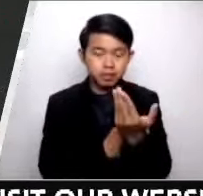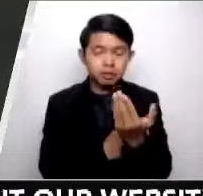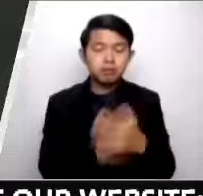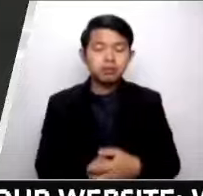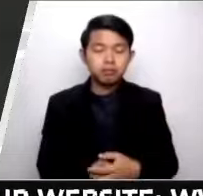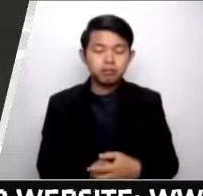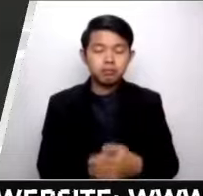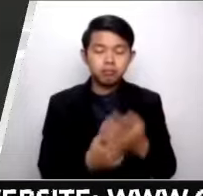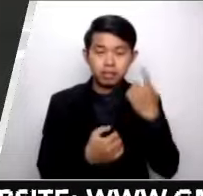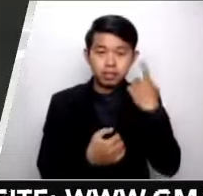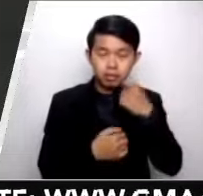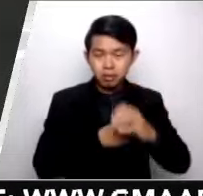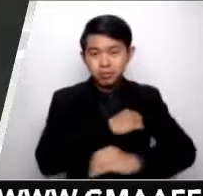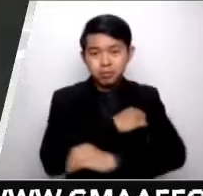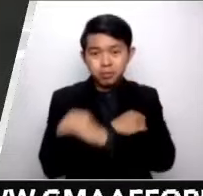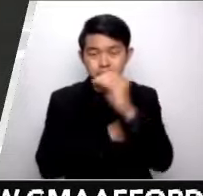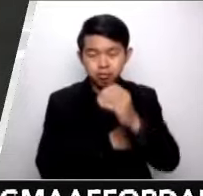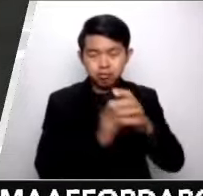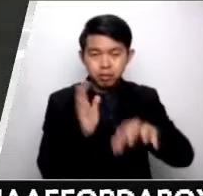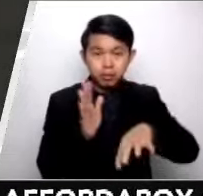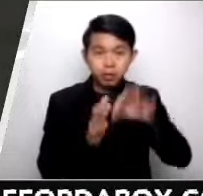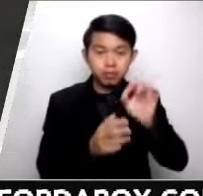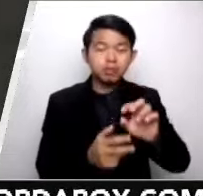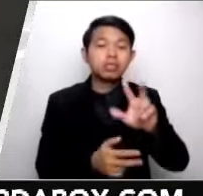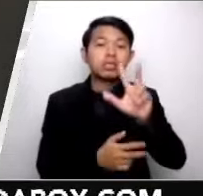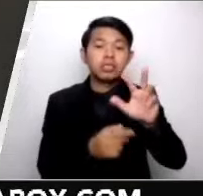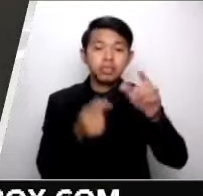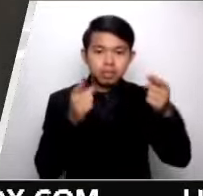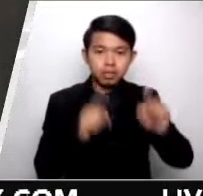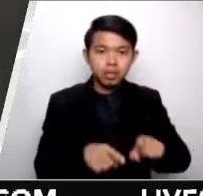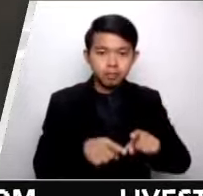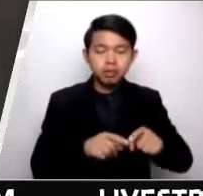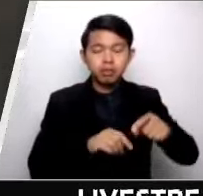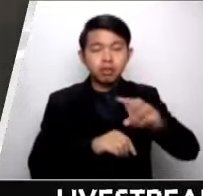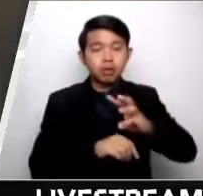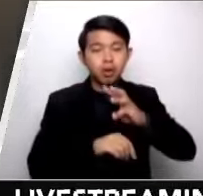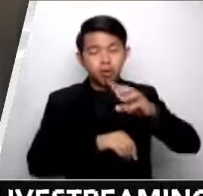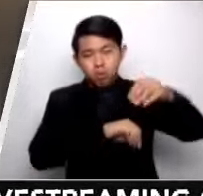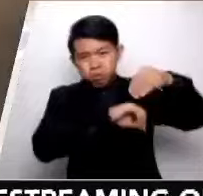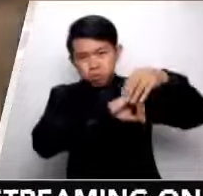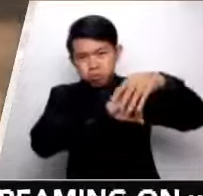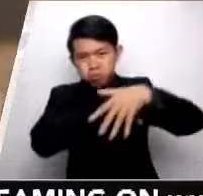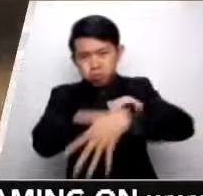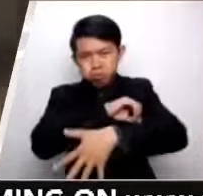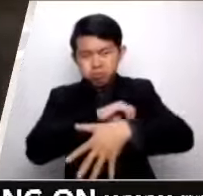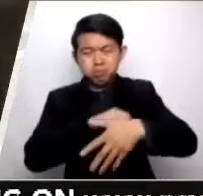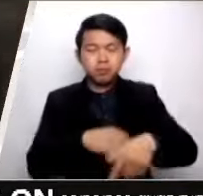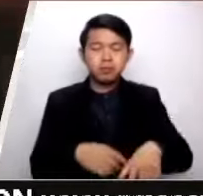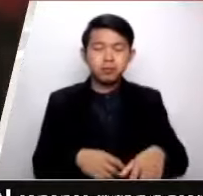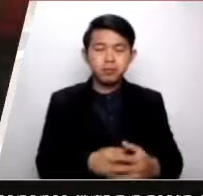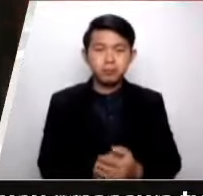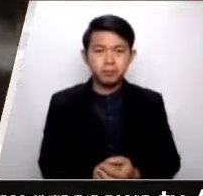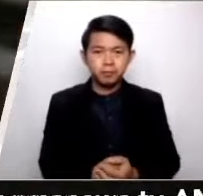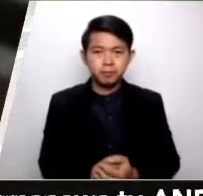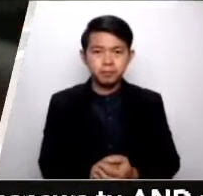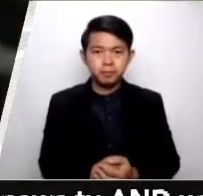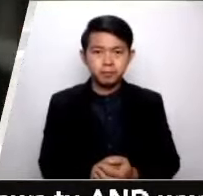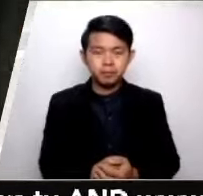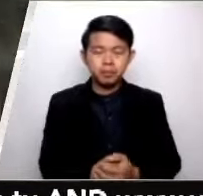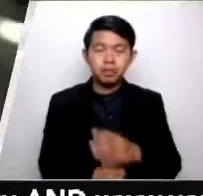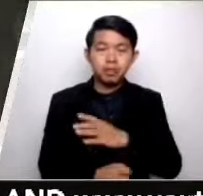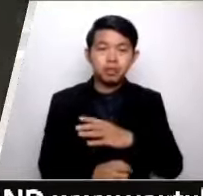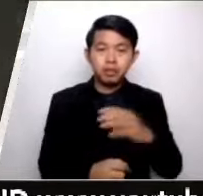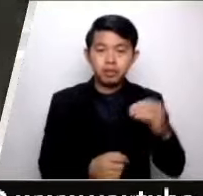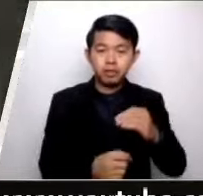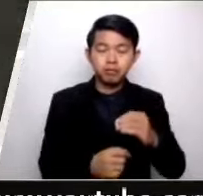insidente ng pagguho ng lupa ang kailangang harapin ng lokal na pamahalaan. Naramdaman din po sa ilang probinsya dito sa